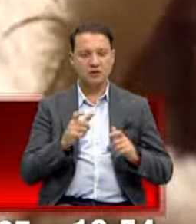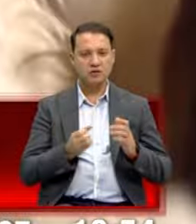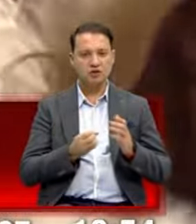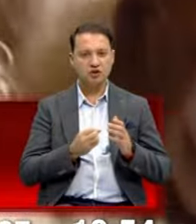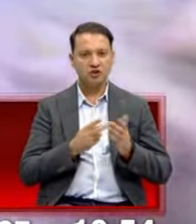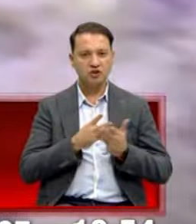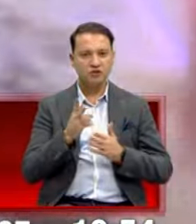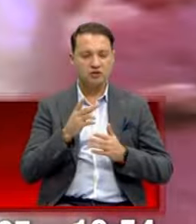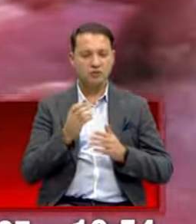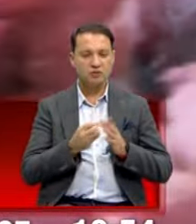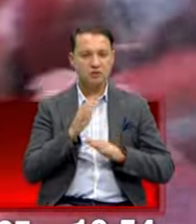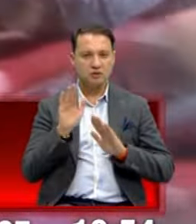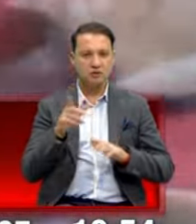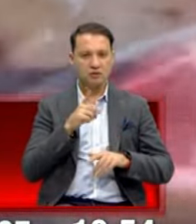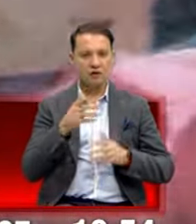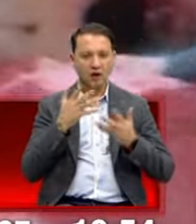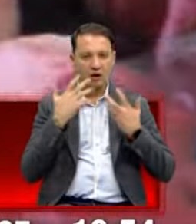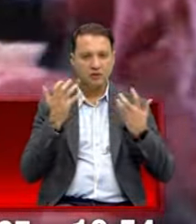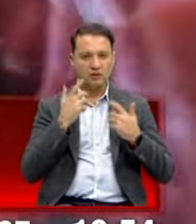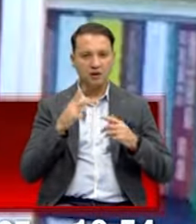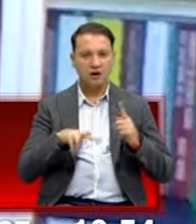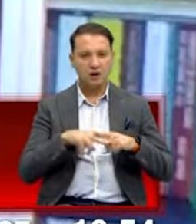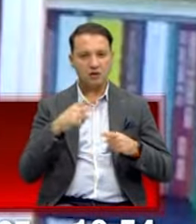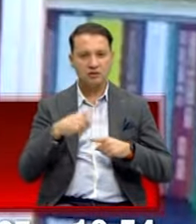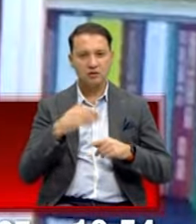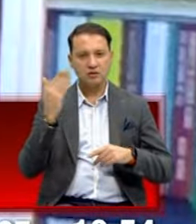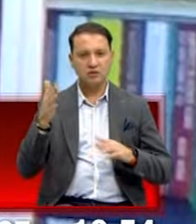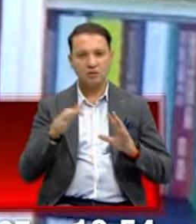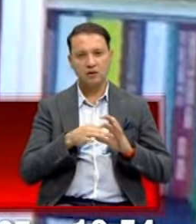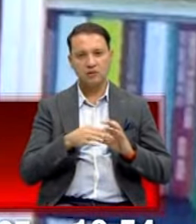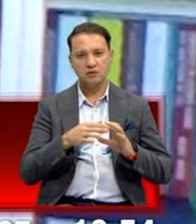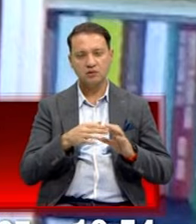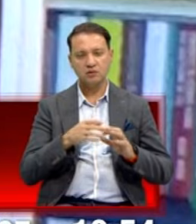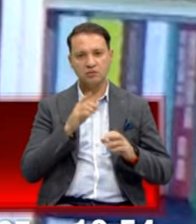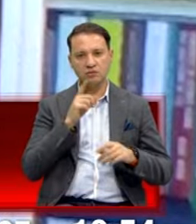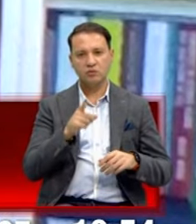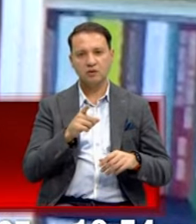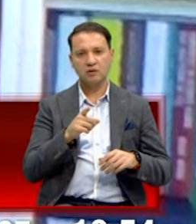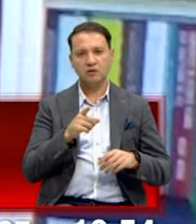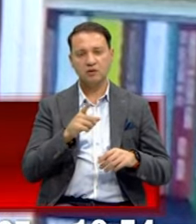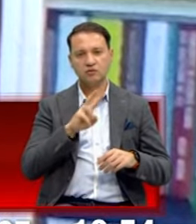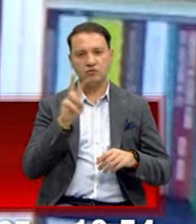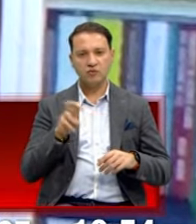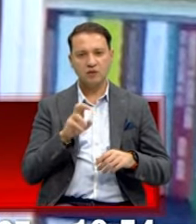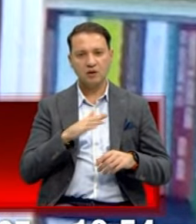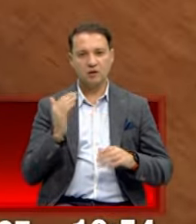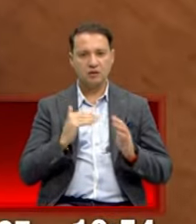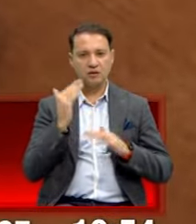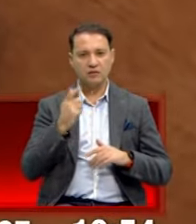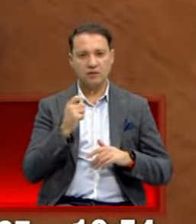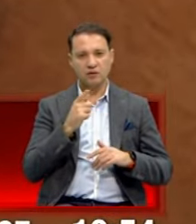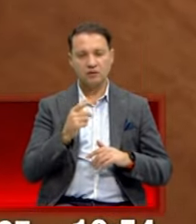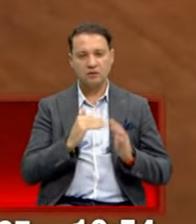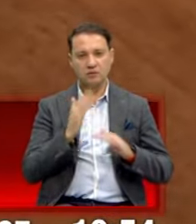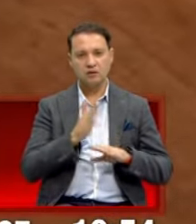üreticiyi desteklemekten geçiyor. Hayvancılıkta A'dan Z'ye dışa bağımlıyız. Bu da dövizdeki her artışta